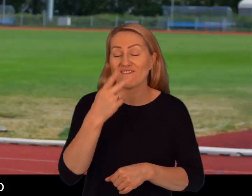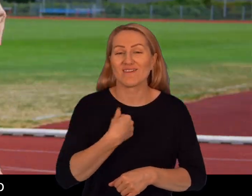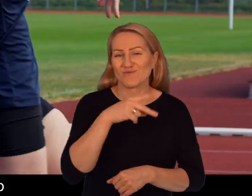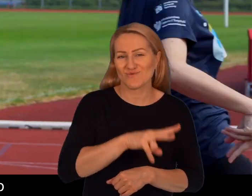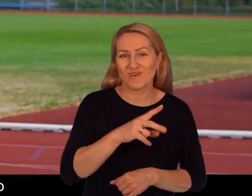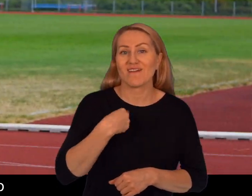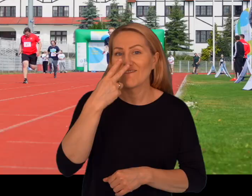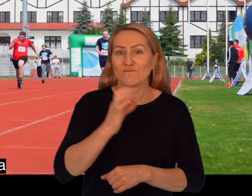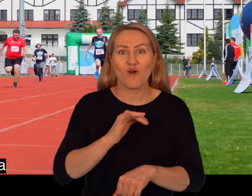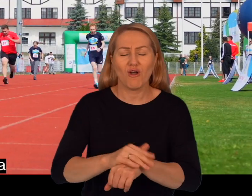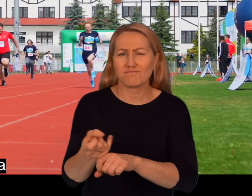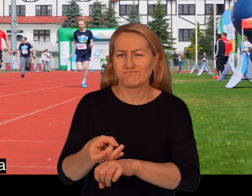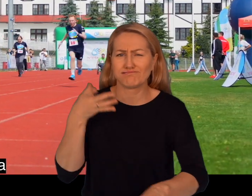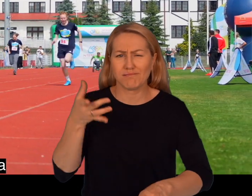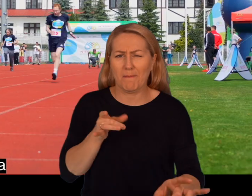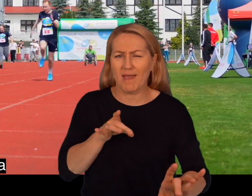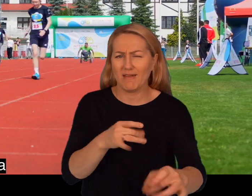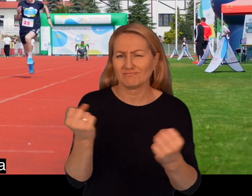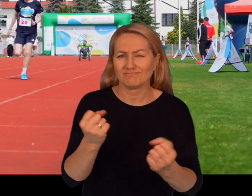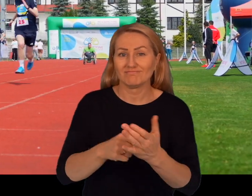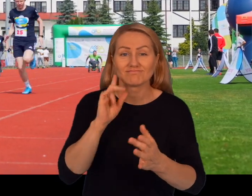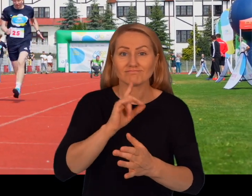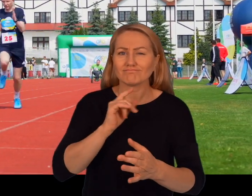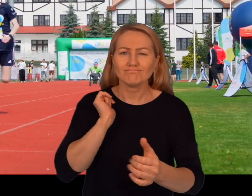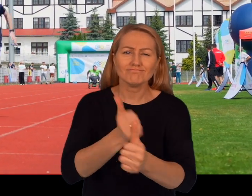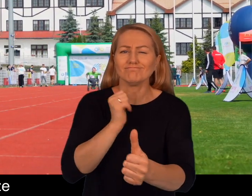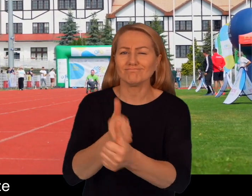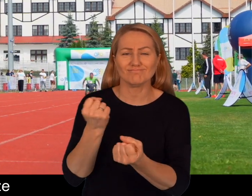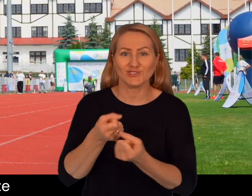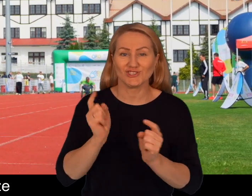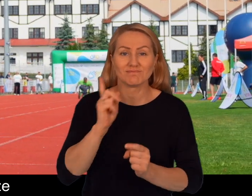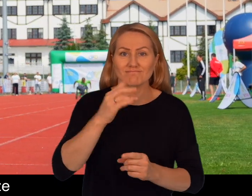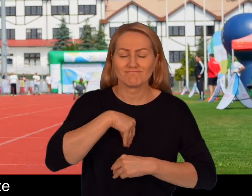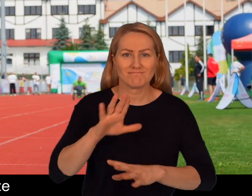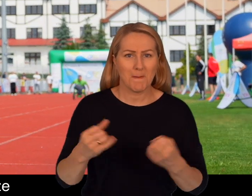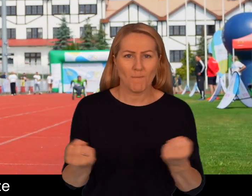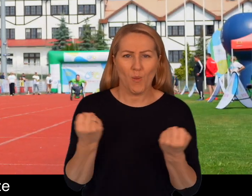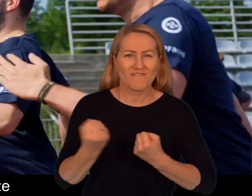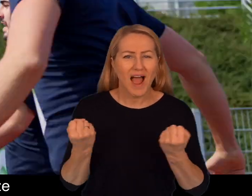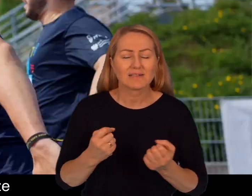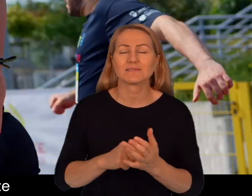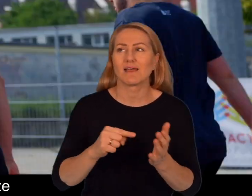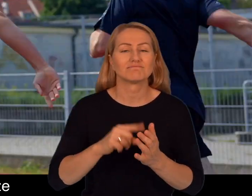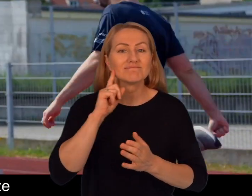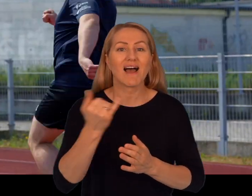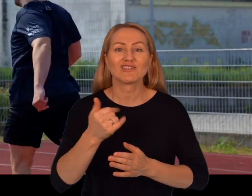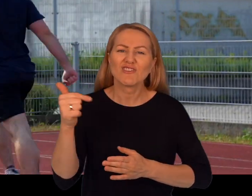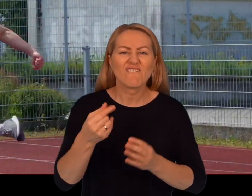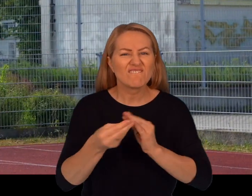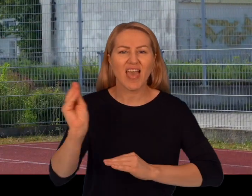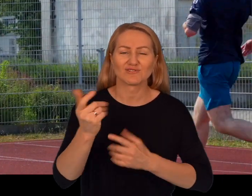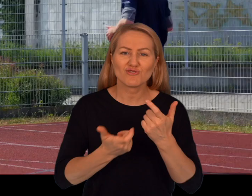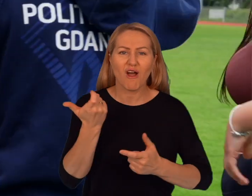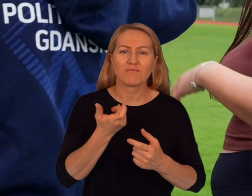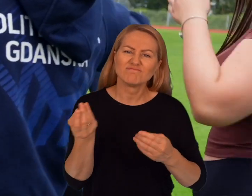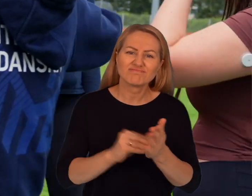drugi, jak widziałem kolegę, który po prostu wystrzelił jak strzała po prostu i przybiega najszybciej, to był taki kop motywacji po prostu, że no trzeba jeszcze